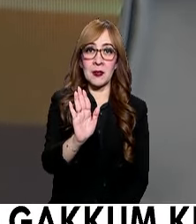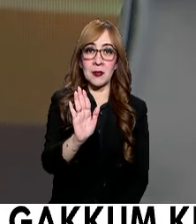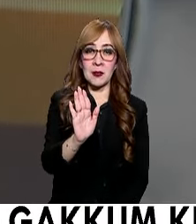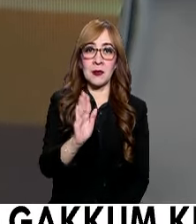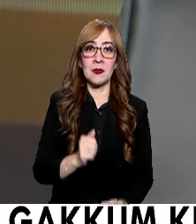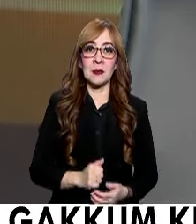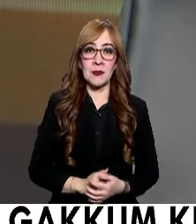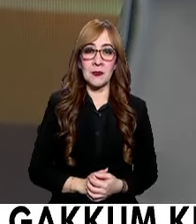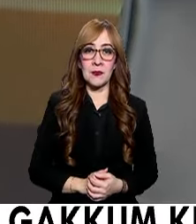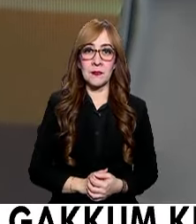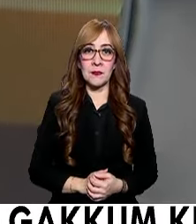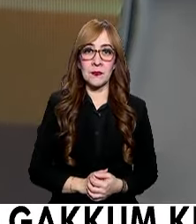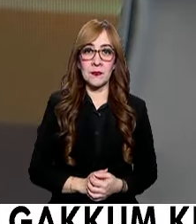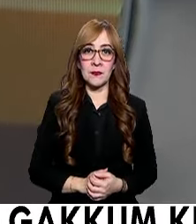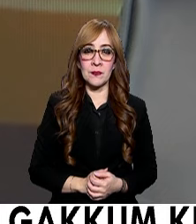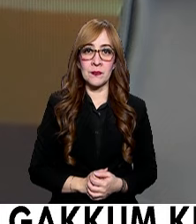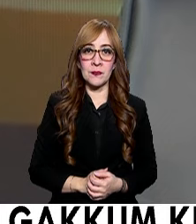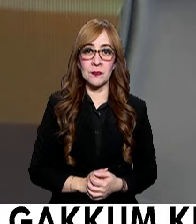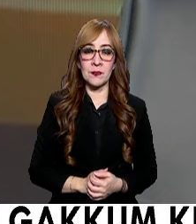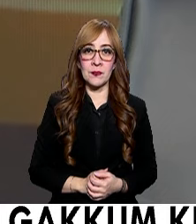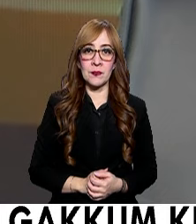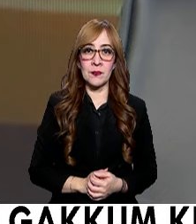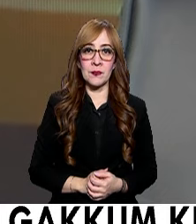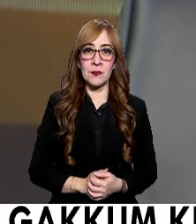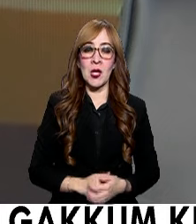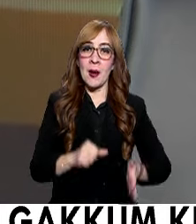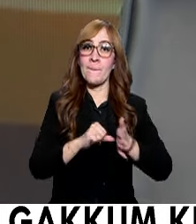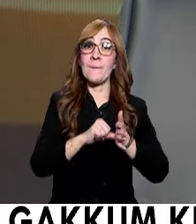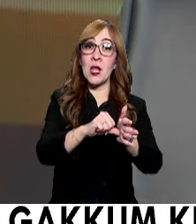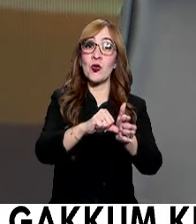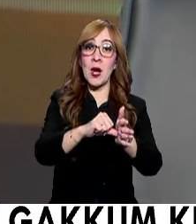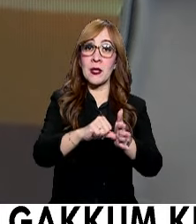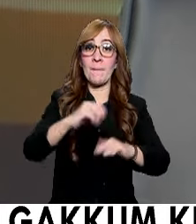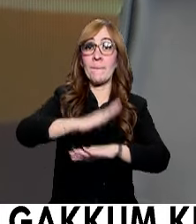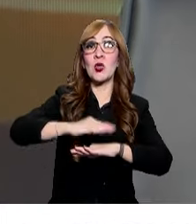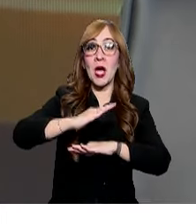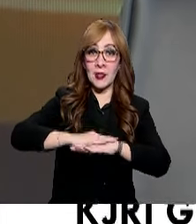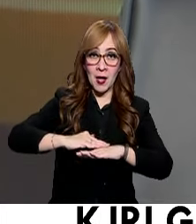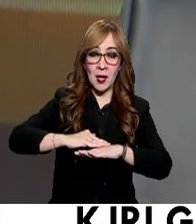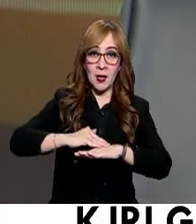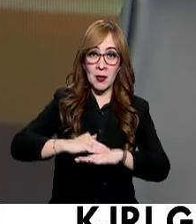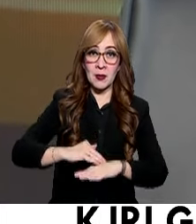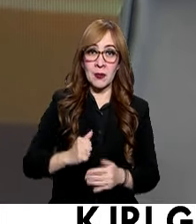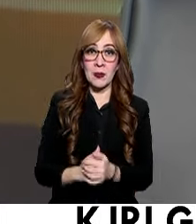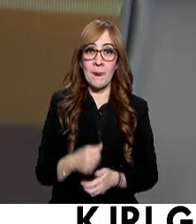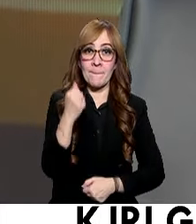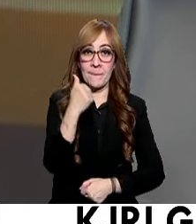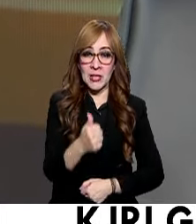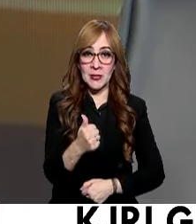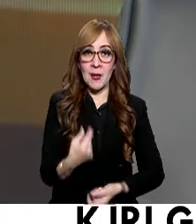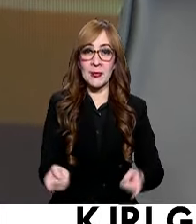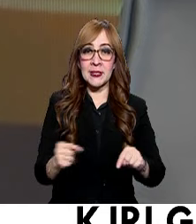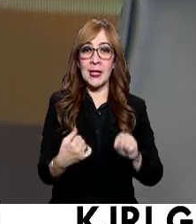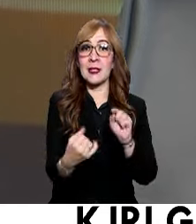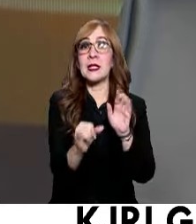nanti bahwa bantuan peguyuban seni dan budaya ini juga menjadi identitas budaya daerah pada